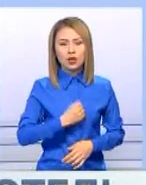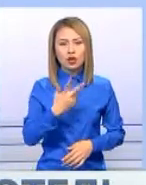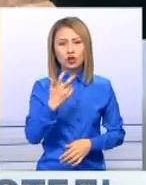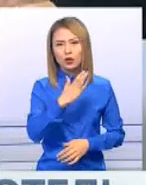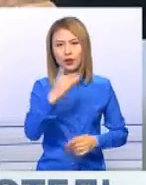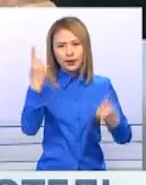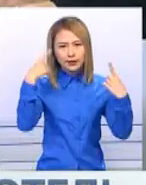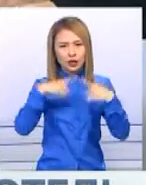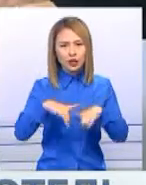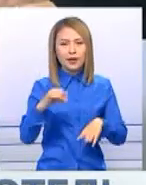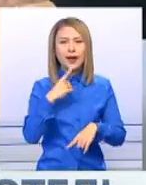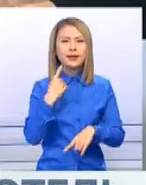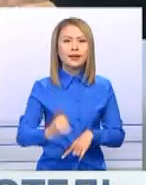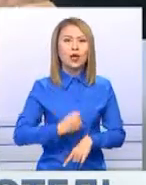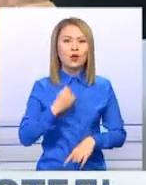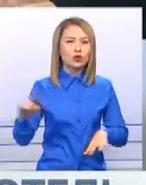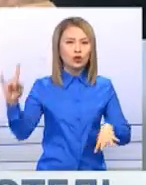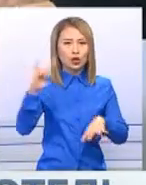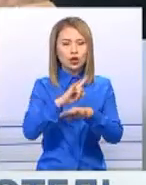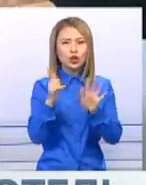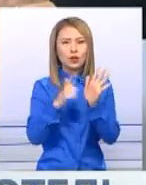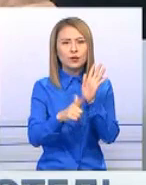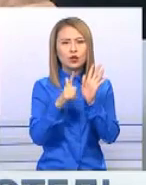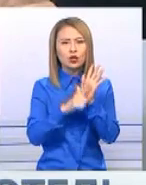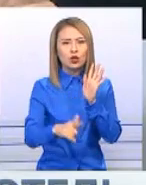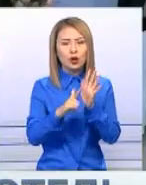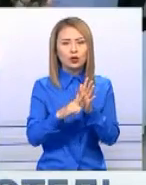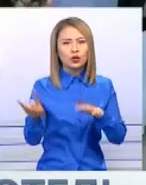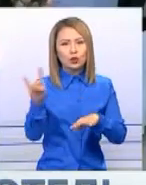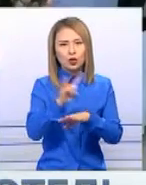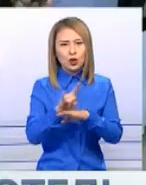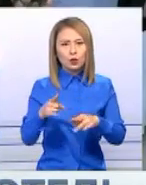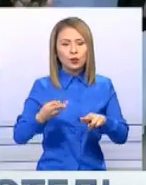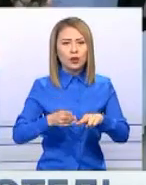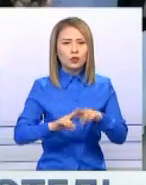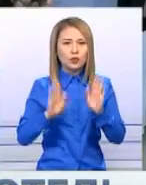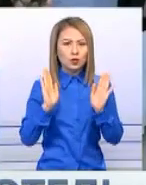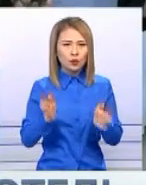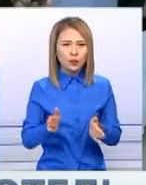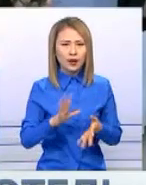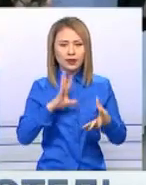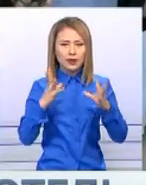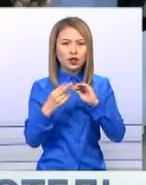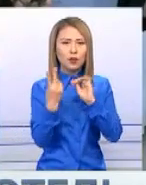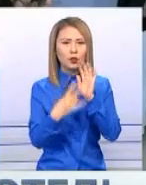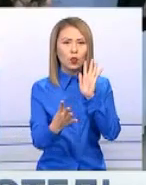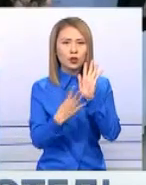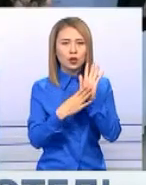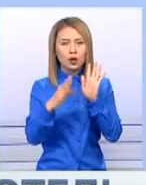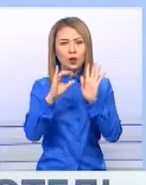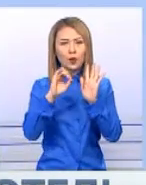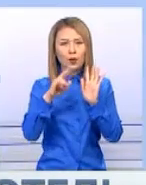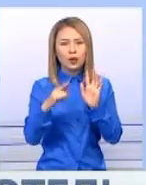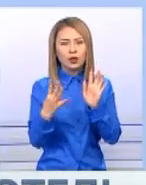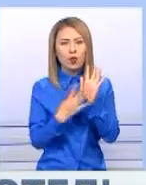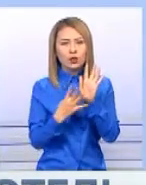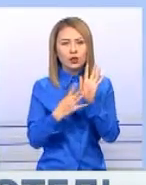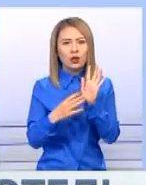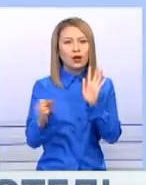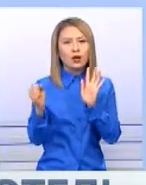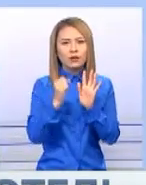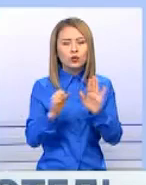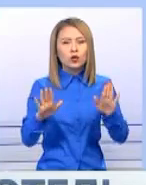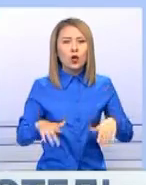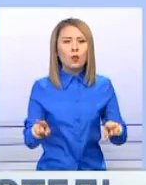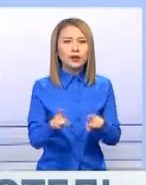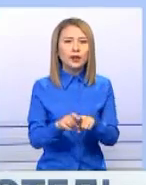сарбаз, 300 техника және әскери әуе күштерінің 70 ұшағы мен тікұшағы жұмылдырылады. Сонымен қатар 29 шілде мен 9 тамыз